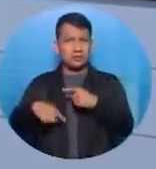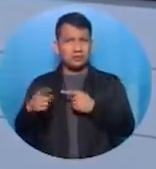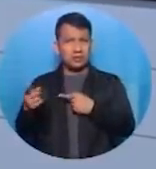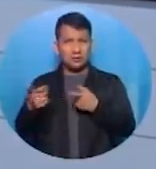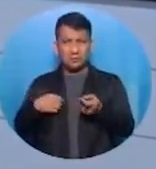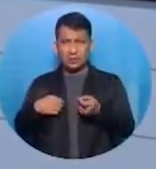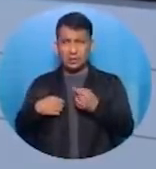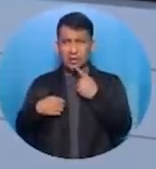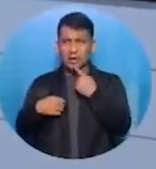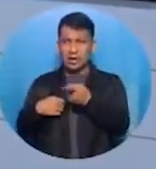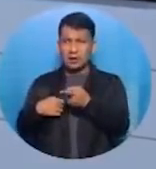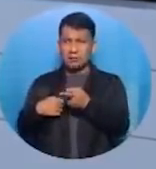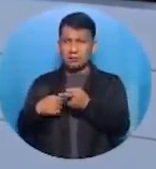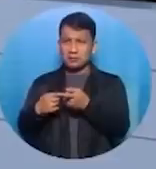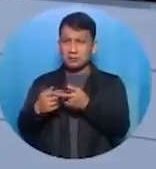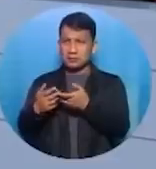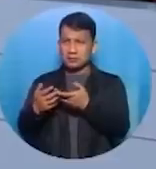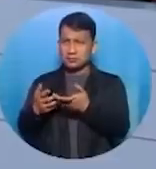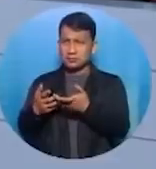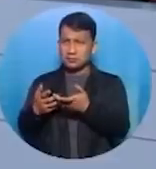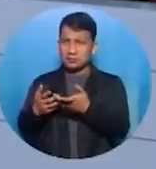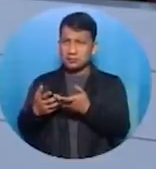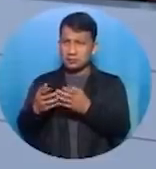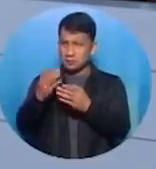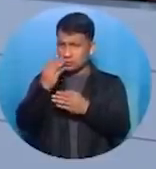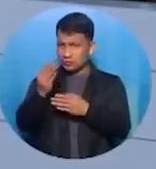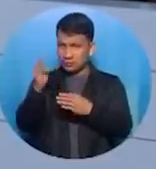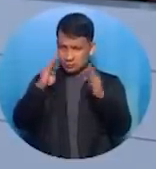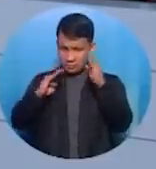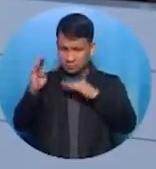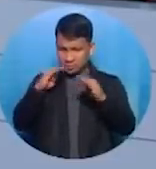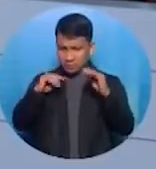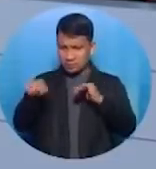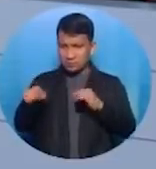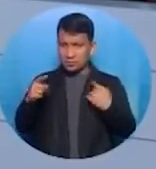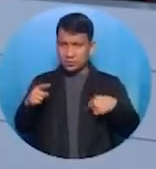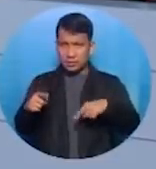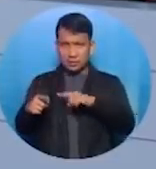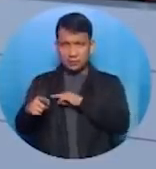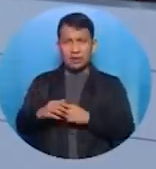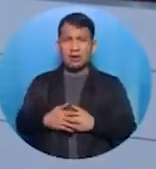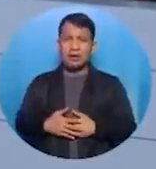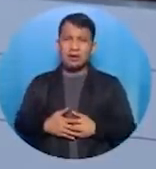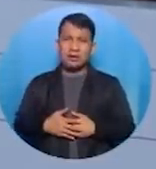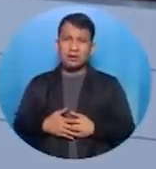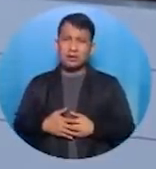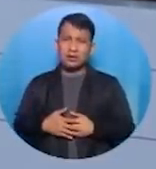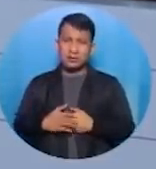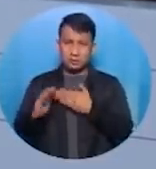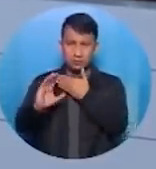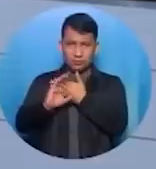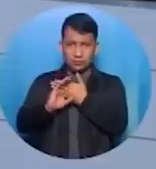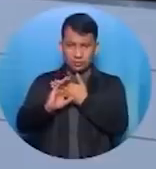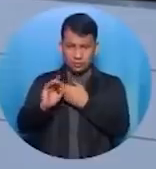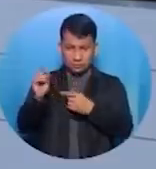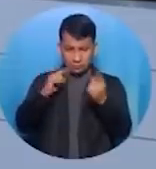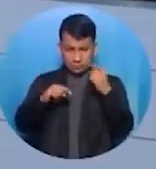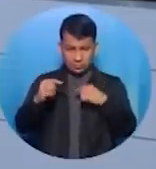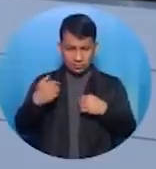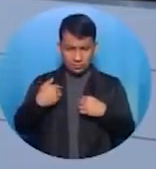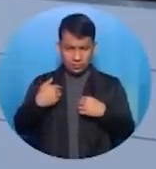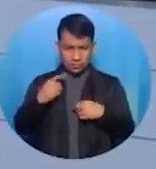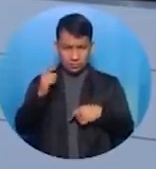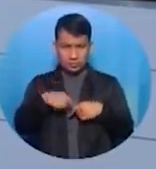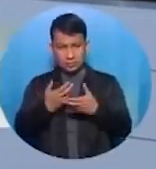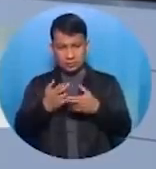kasi may kunting problema lang po sa ano namin, sa kontrata. Hindi lang agad